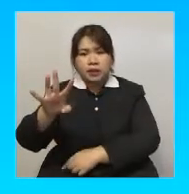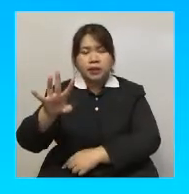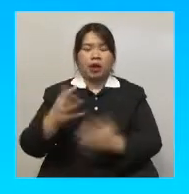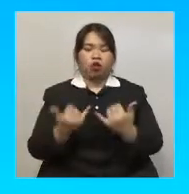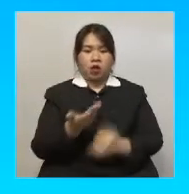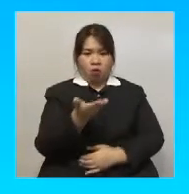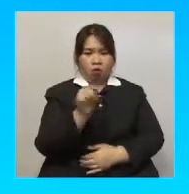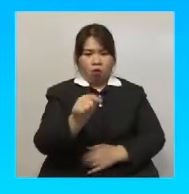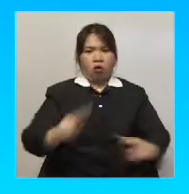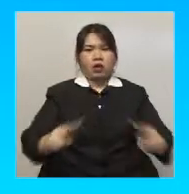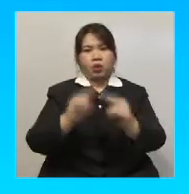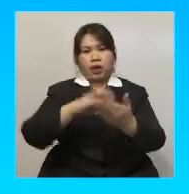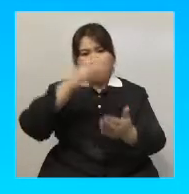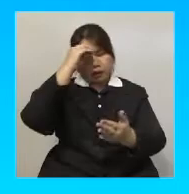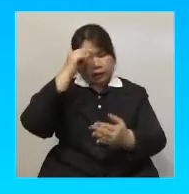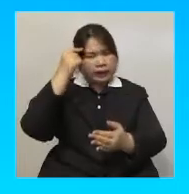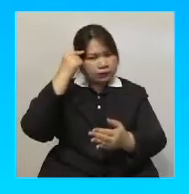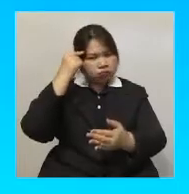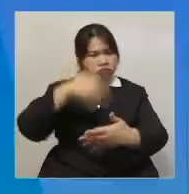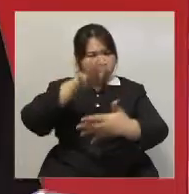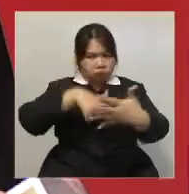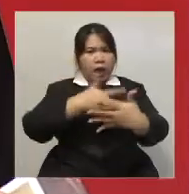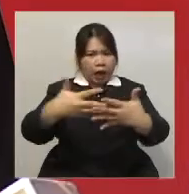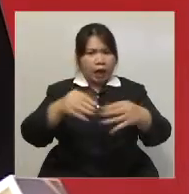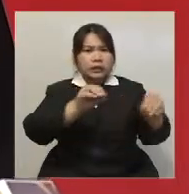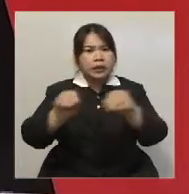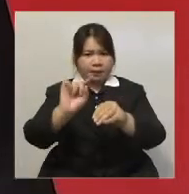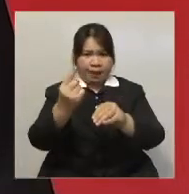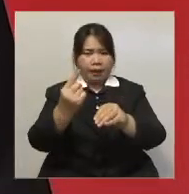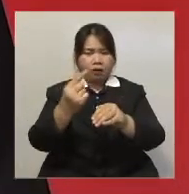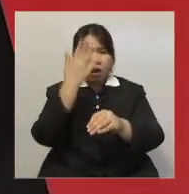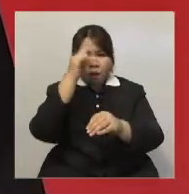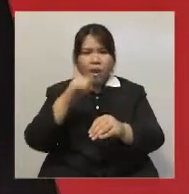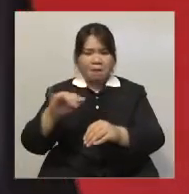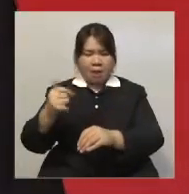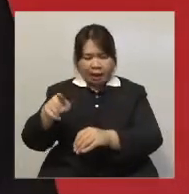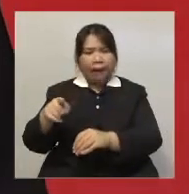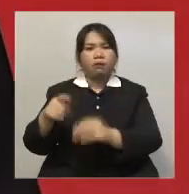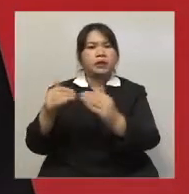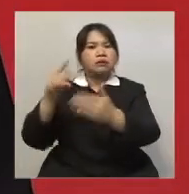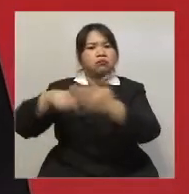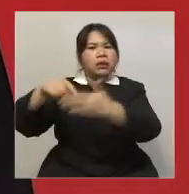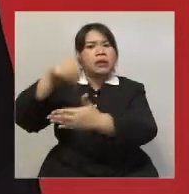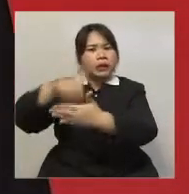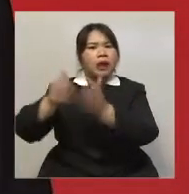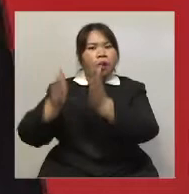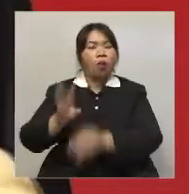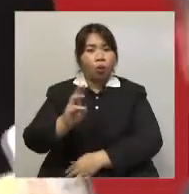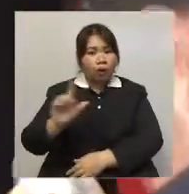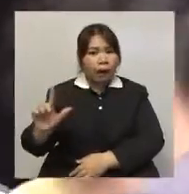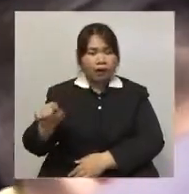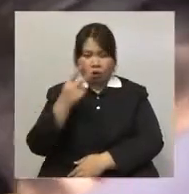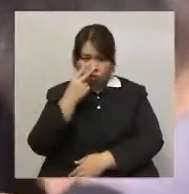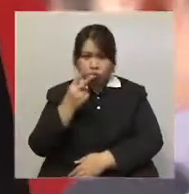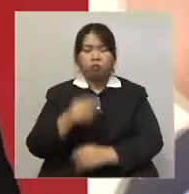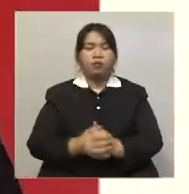ธิการไปทบทวนวันสอบนะครับเพื่อที่จะไม่ให้กระทบกับสิทธิ์ของเยาวชนที่มีสิทธิ์เลือกตั้งนะครับกว่า6ล้านคนยืนยันนะ